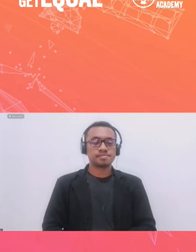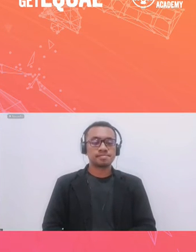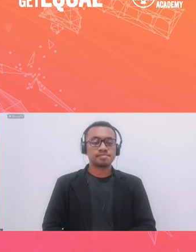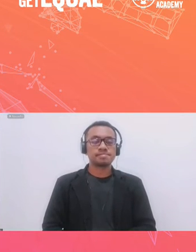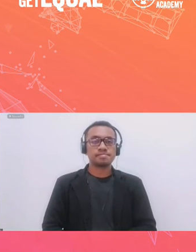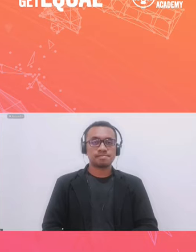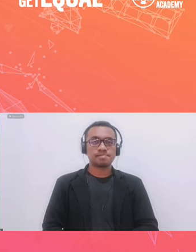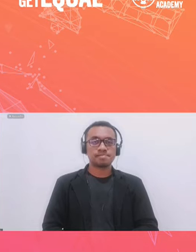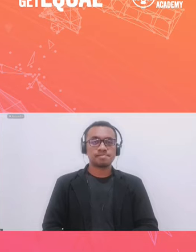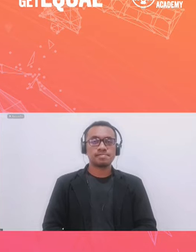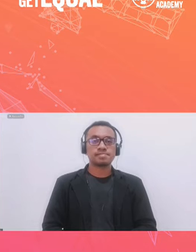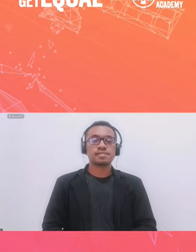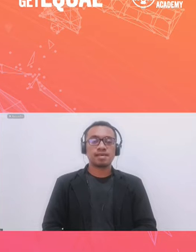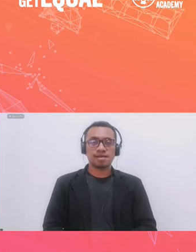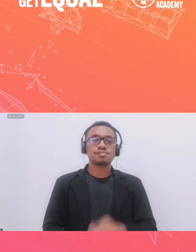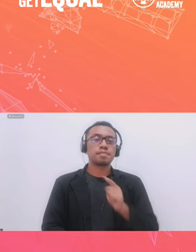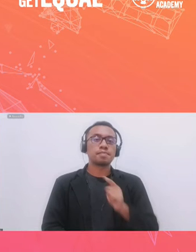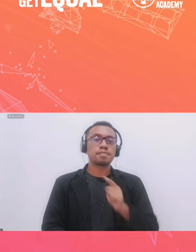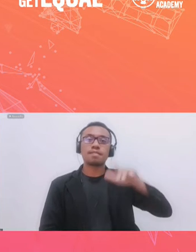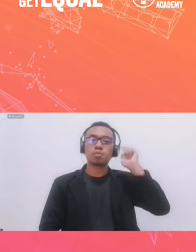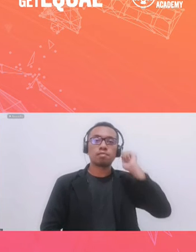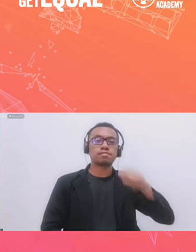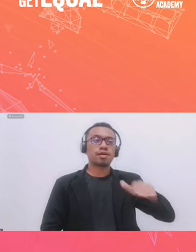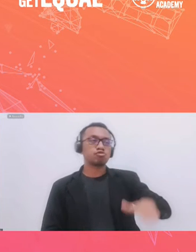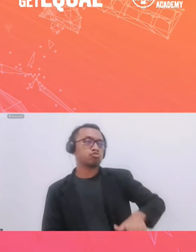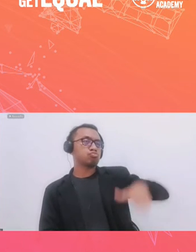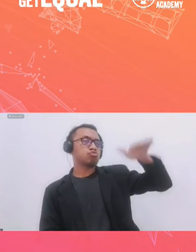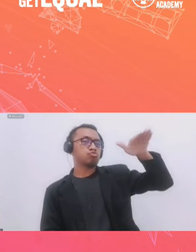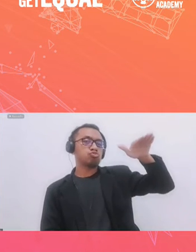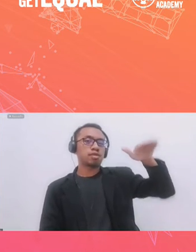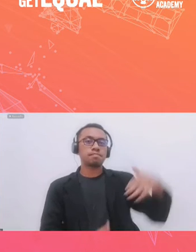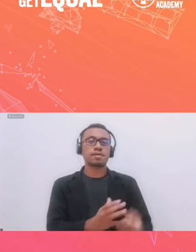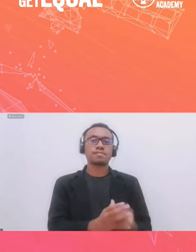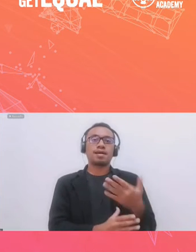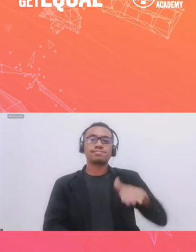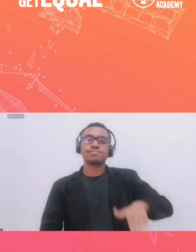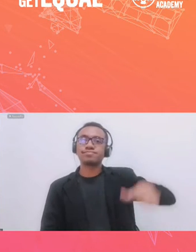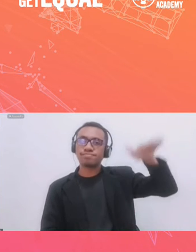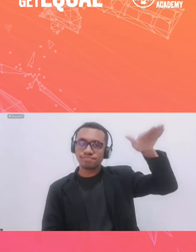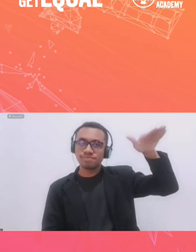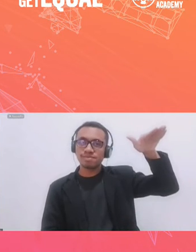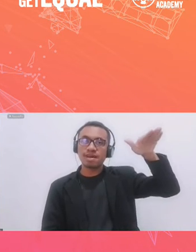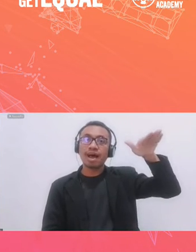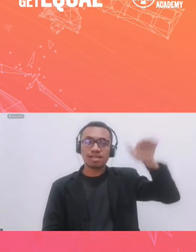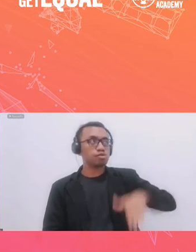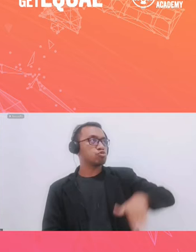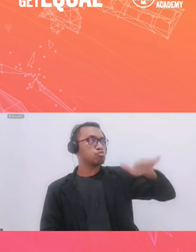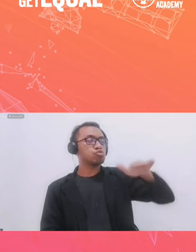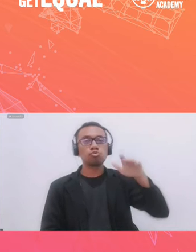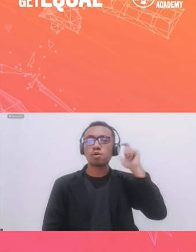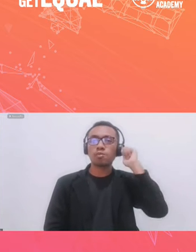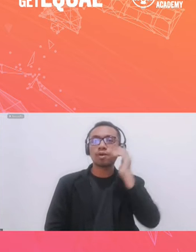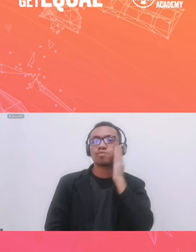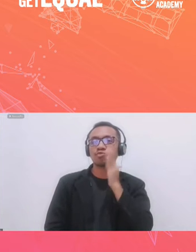dalam pertumbuhan dan perkembangannya, untuk tumbuh menjadi nantinya perempuan muda, kemudian perempuan dewasa